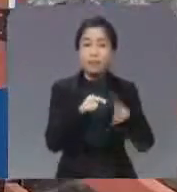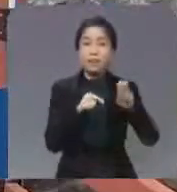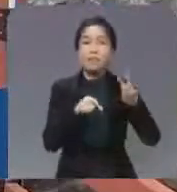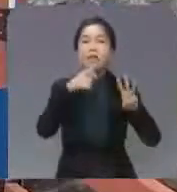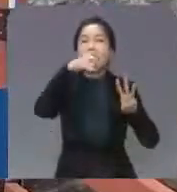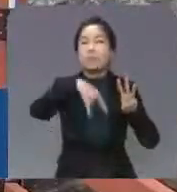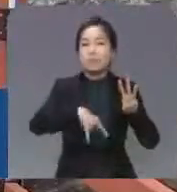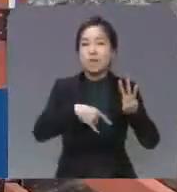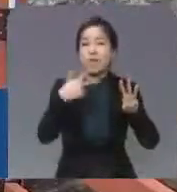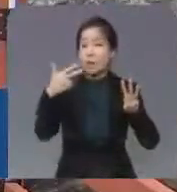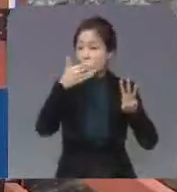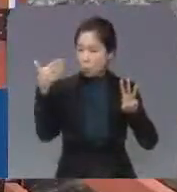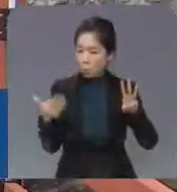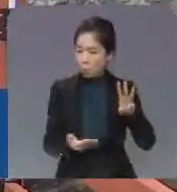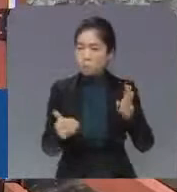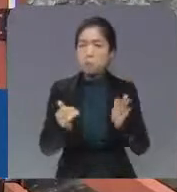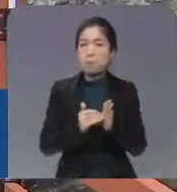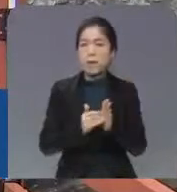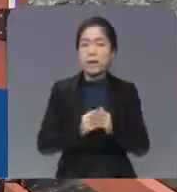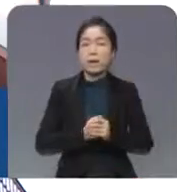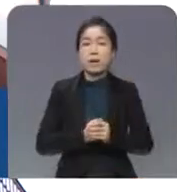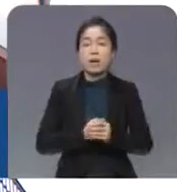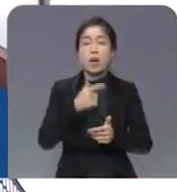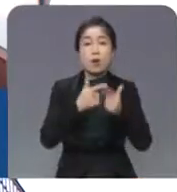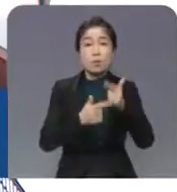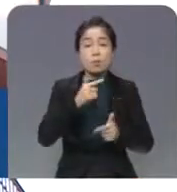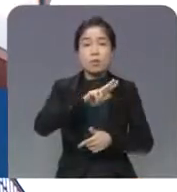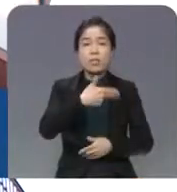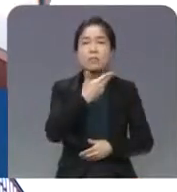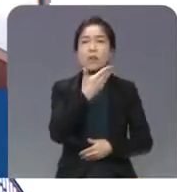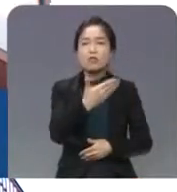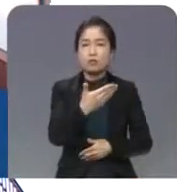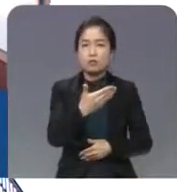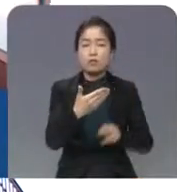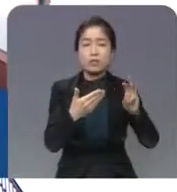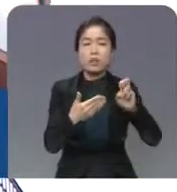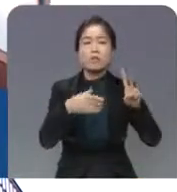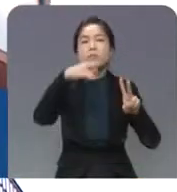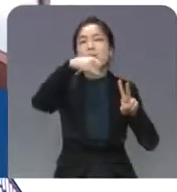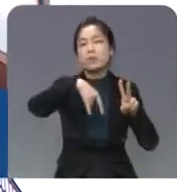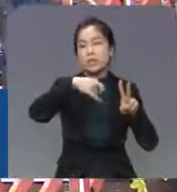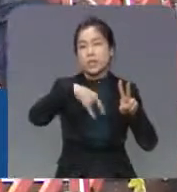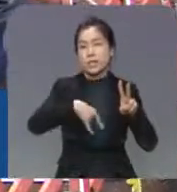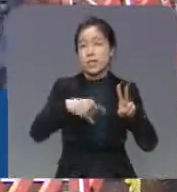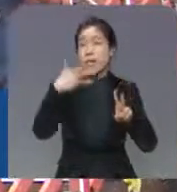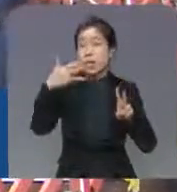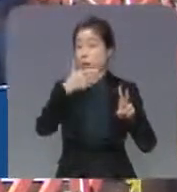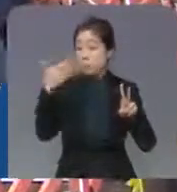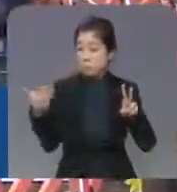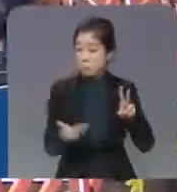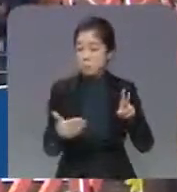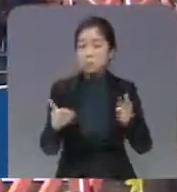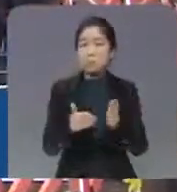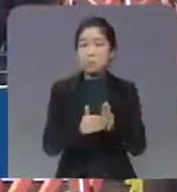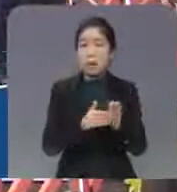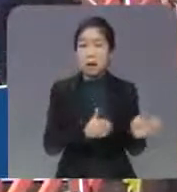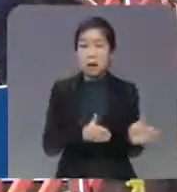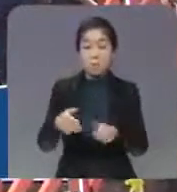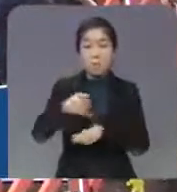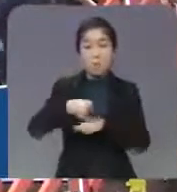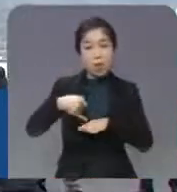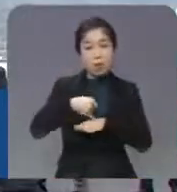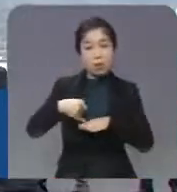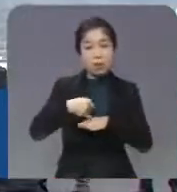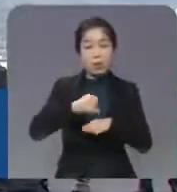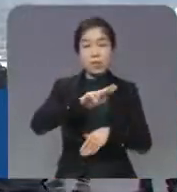23위로 7계단이 하락했습니다. 목포도 709점으로 32위에 머물러 8계단 떨어졌습니다. 반면